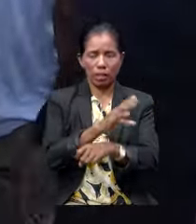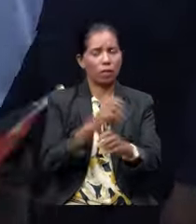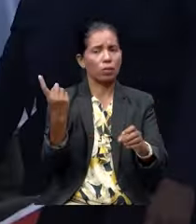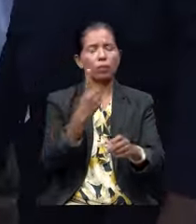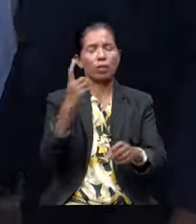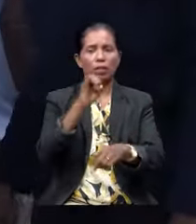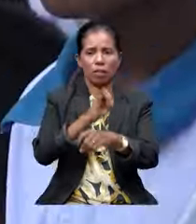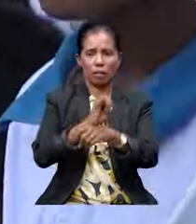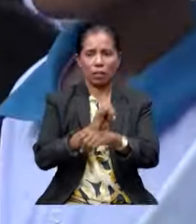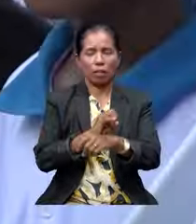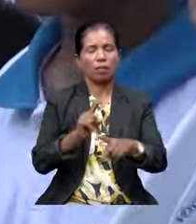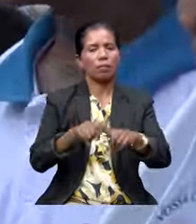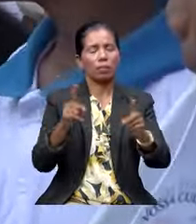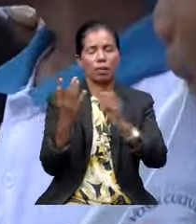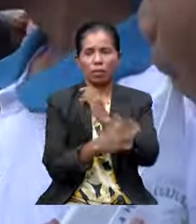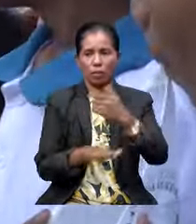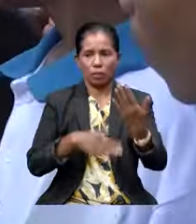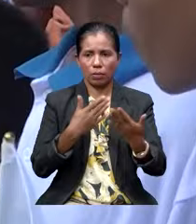rit mebe ba nasantom.